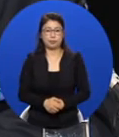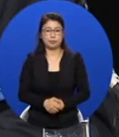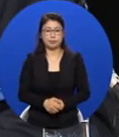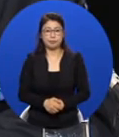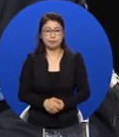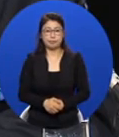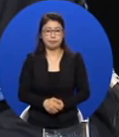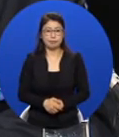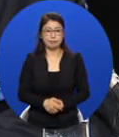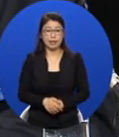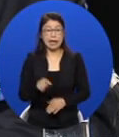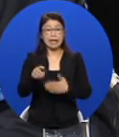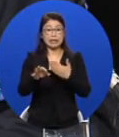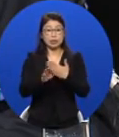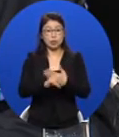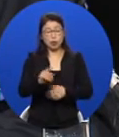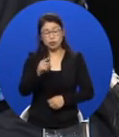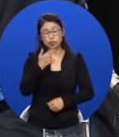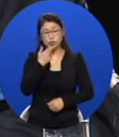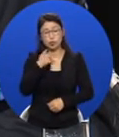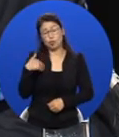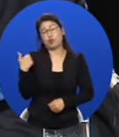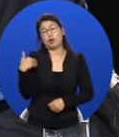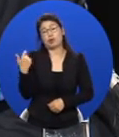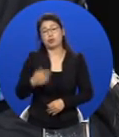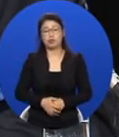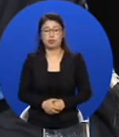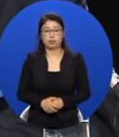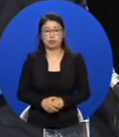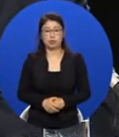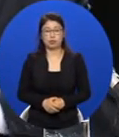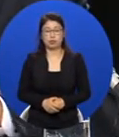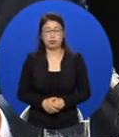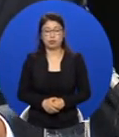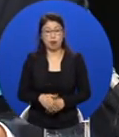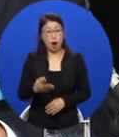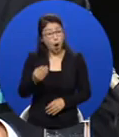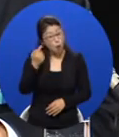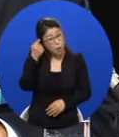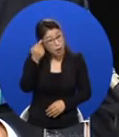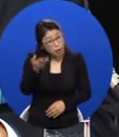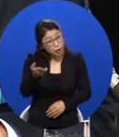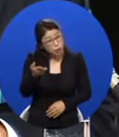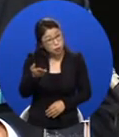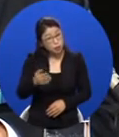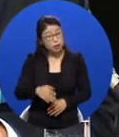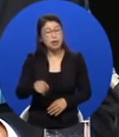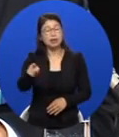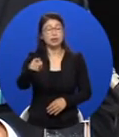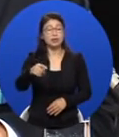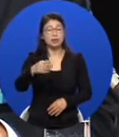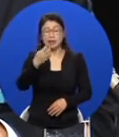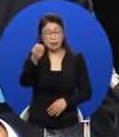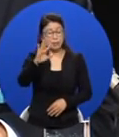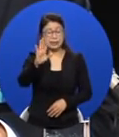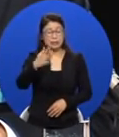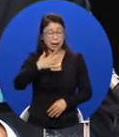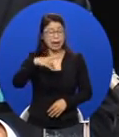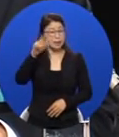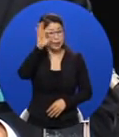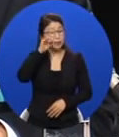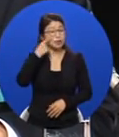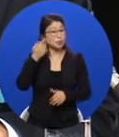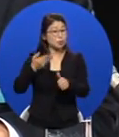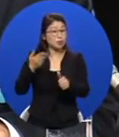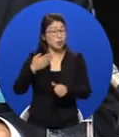이야기하고. 그런데 아무것도 없어요. 몰라요. 얼마죠? 아, 그건 나 답변하겠습니다. 알아서 찾아봐서. 아니, 알아서 찾아보는